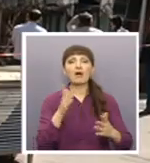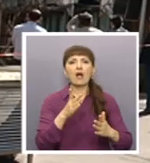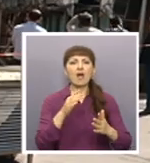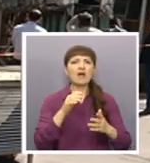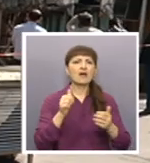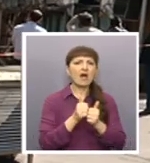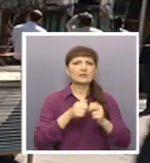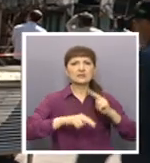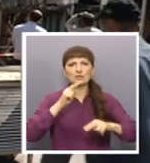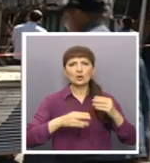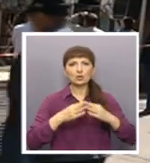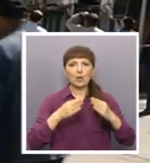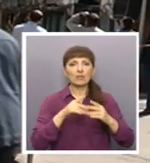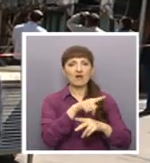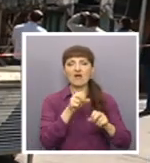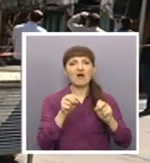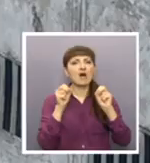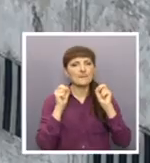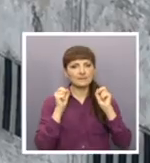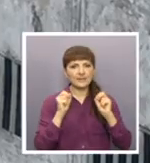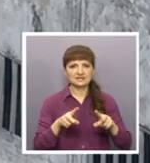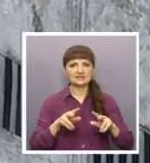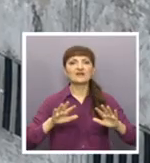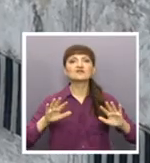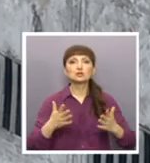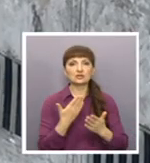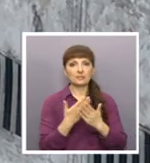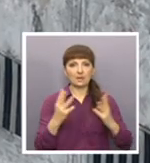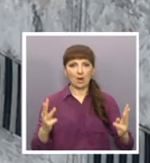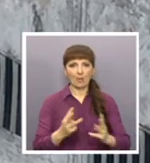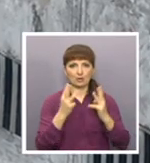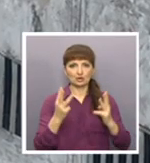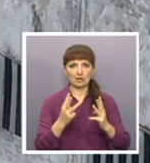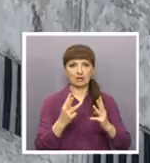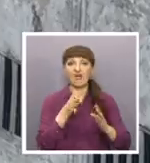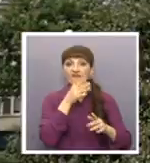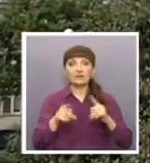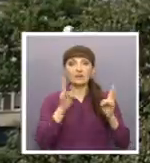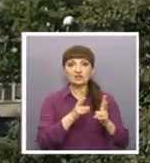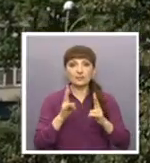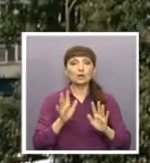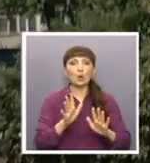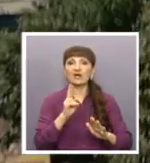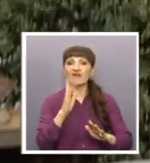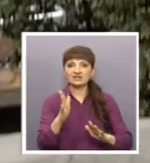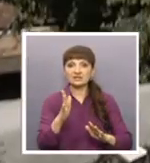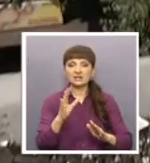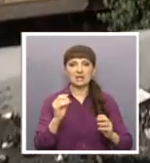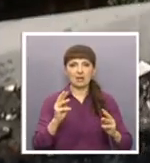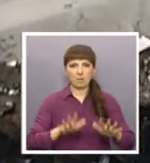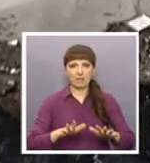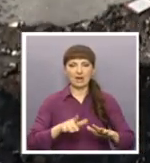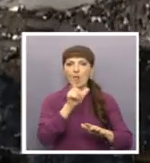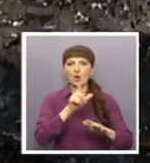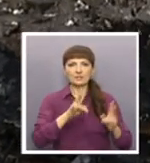была пристройка, она может представлять потенциальную угрозу в случае, например, пожара. Благо, что во время ЧП пострадали только квартиры и мебель, а